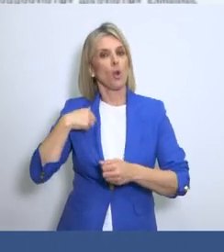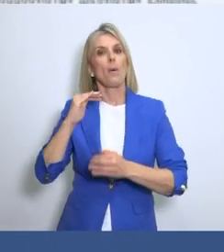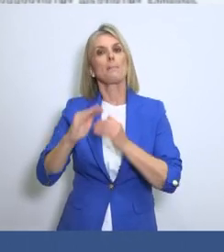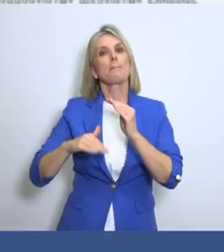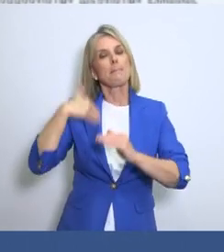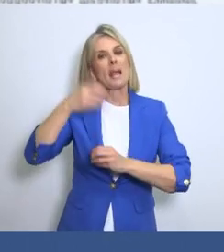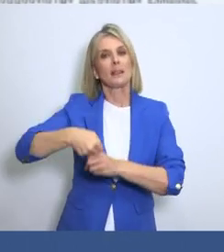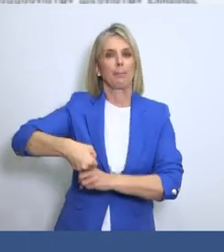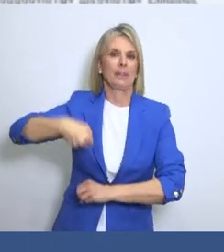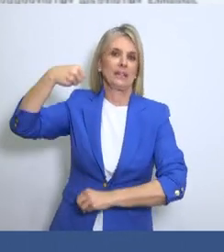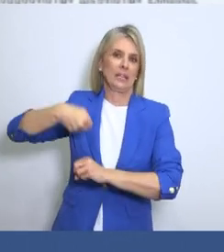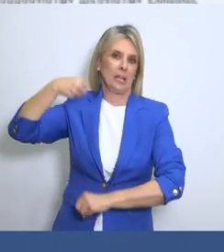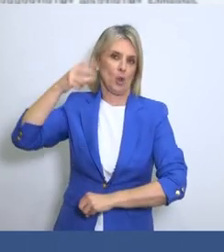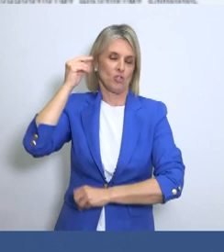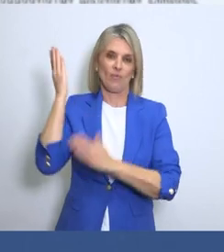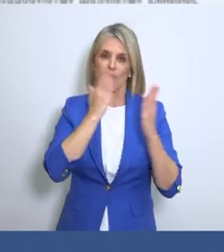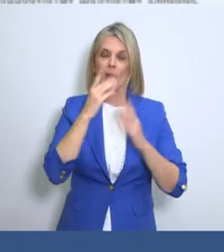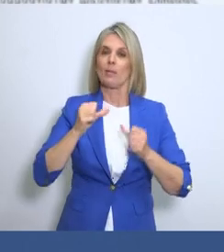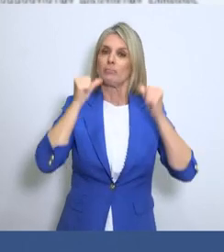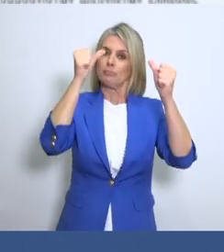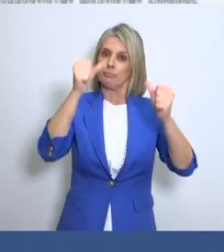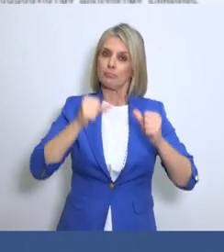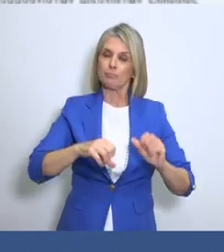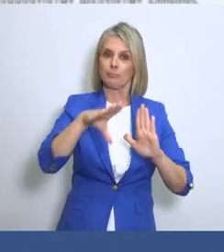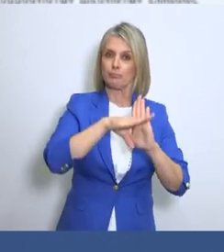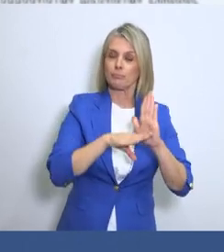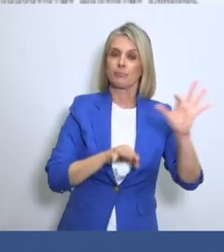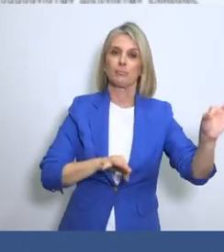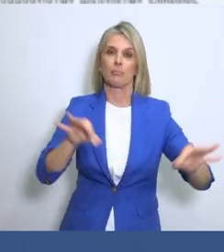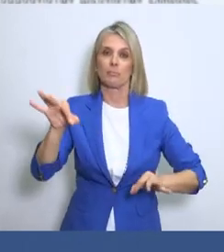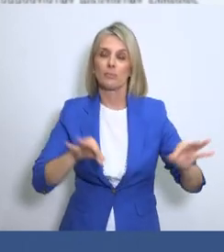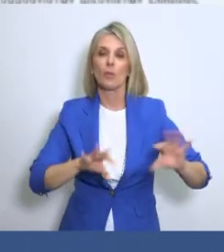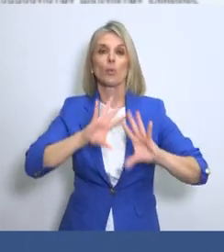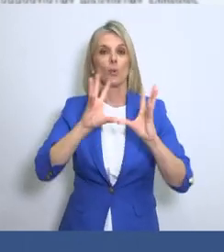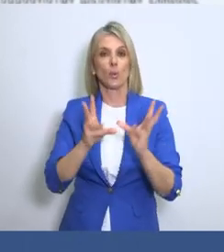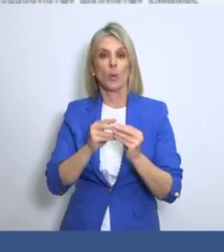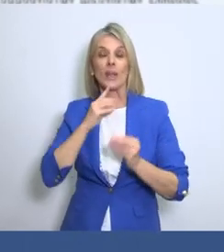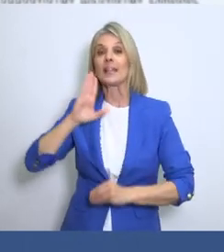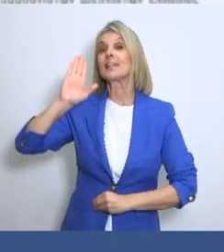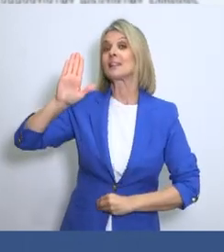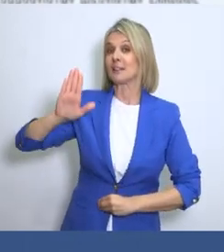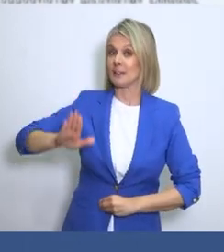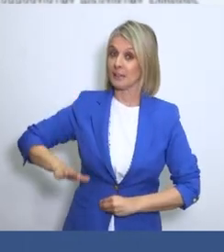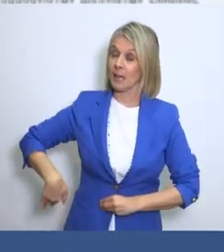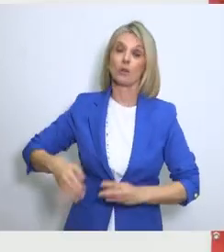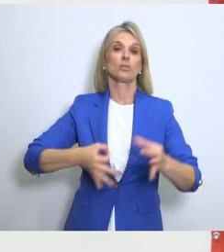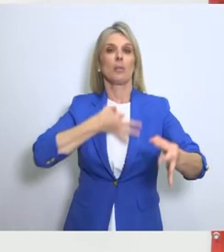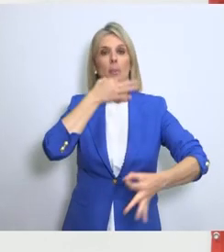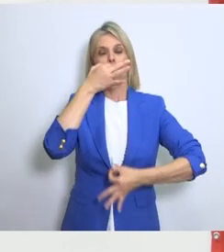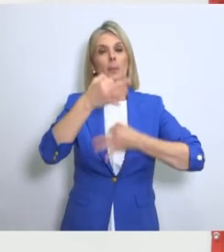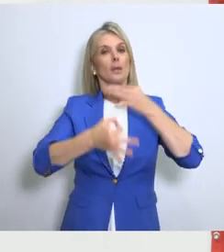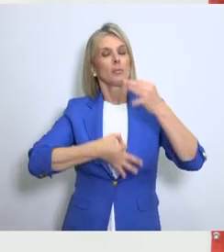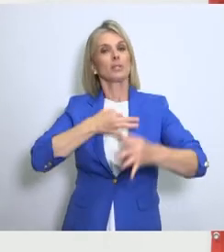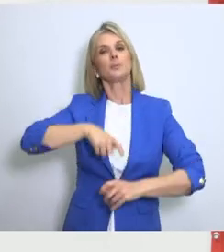που θα παρουσιάσω το πρόγραμμα και το σχέδιο πάλης της ΟΚΔΕ, και στο κλείσιμο της σημερινής μας παρουσίασης